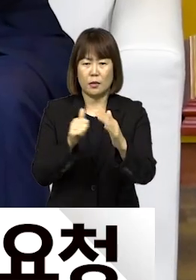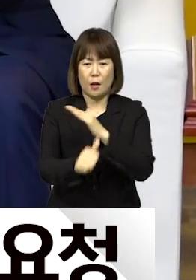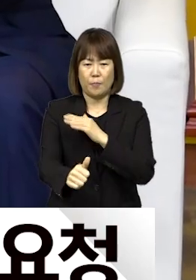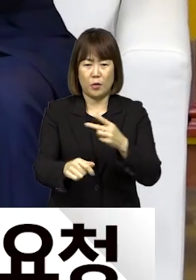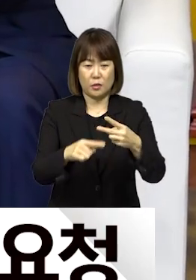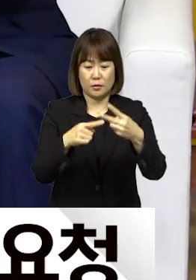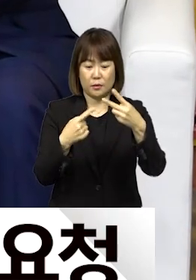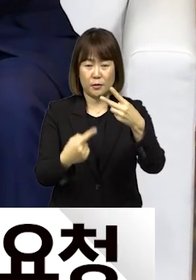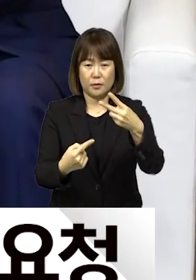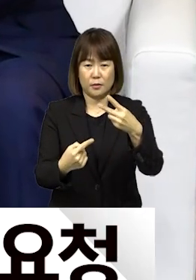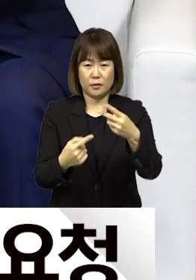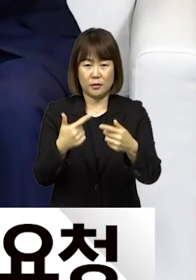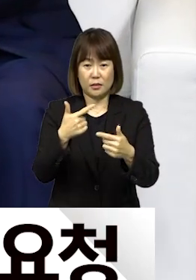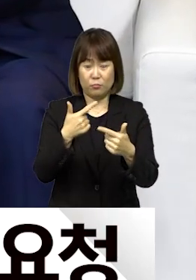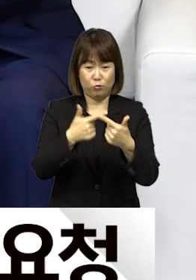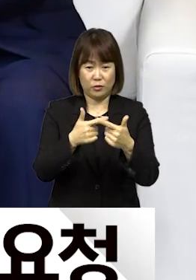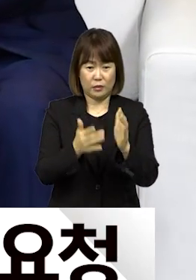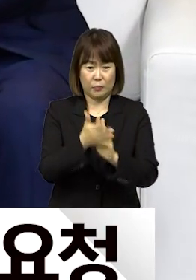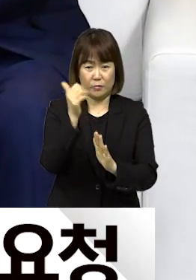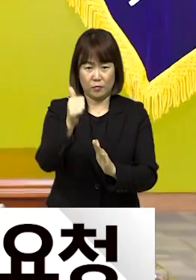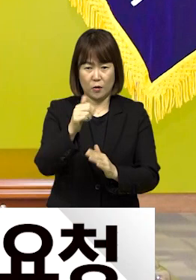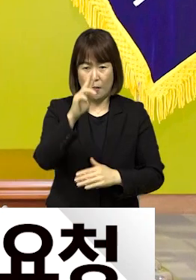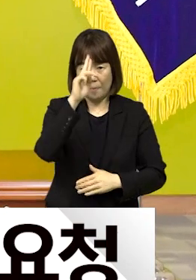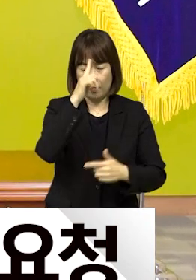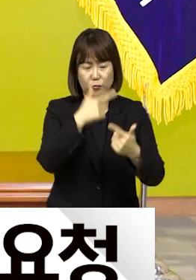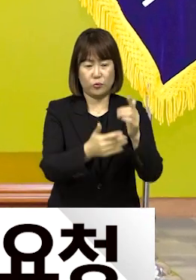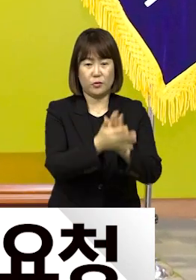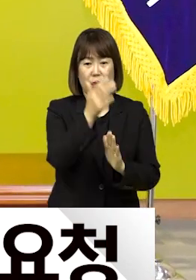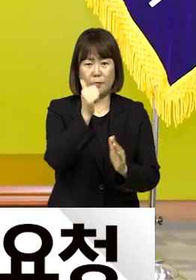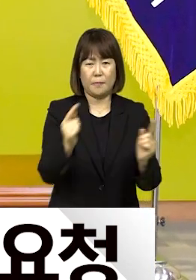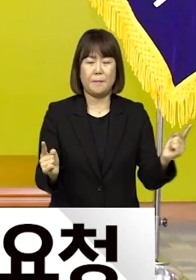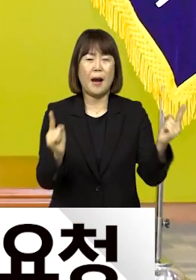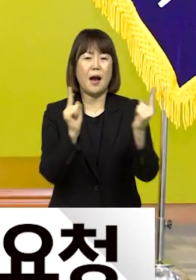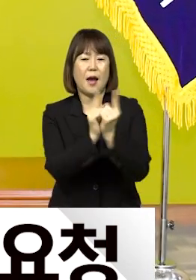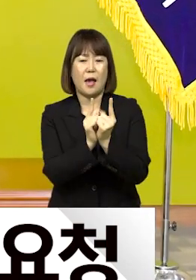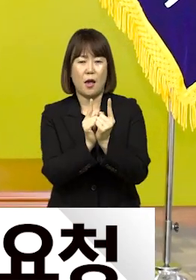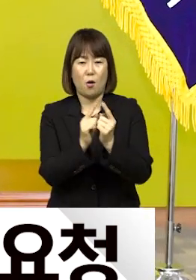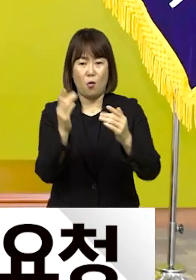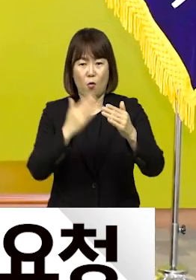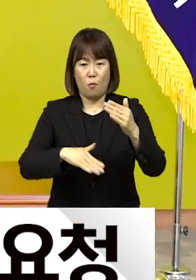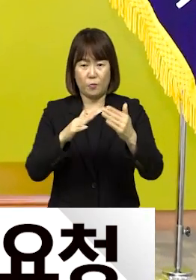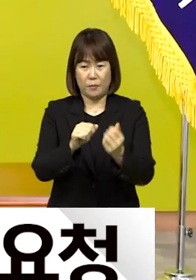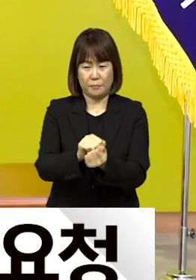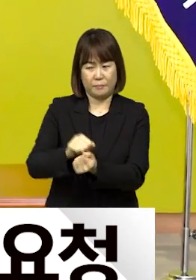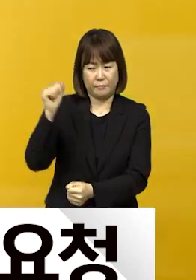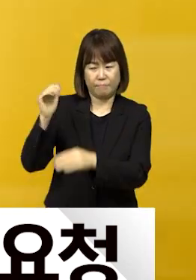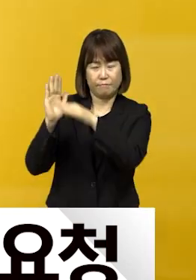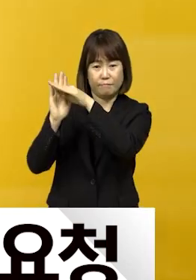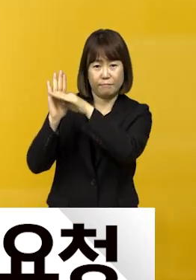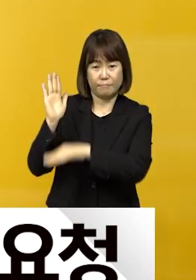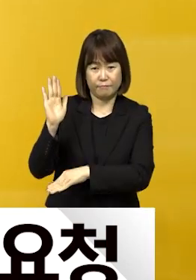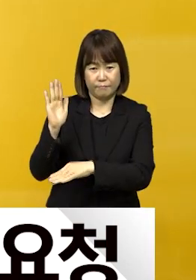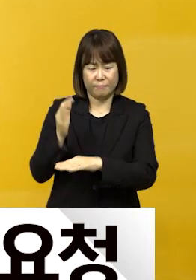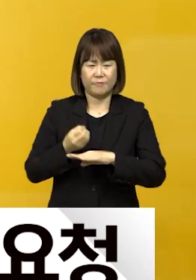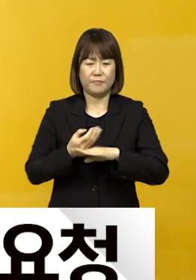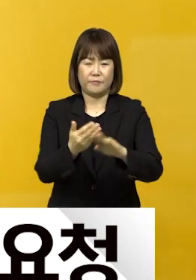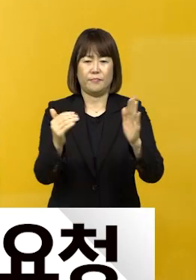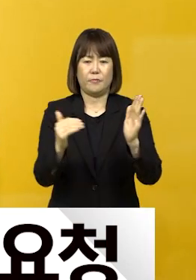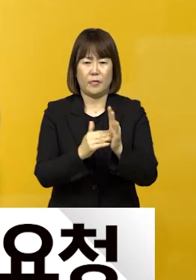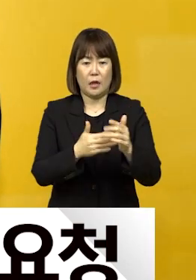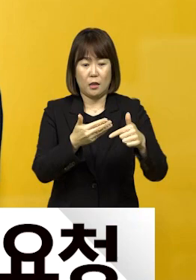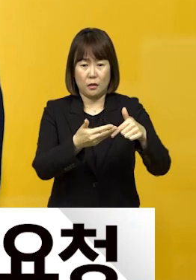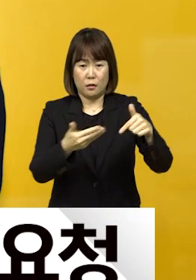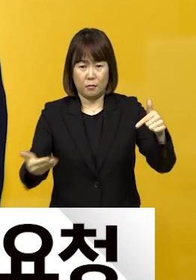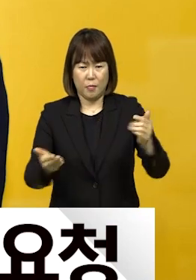부산시청을 방문해 박형준 부산시장을 만나 낙동강 협의체 공동건의문을 전달하고 낙동강